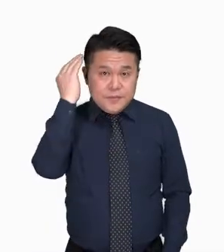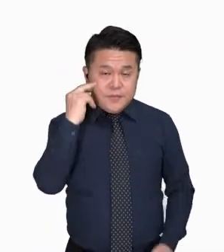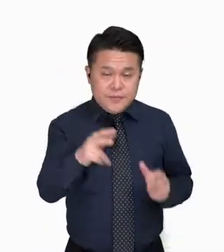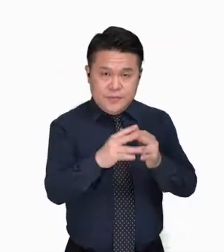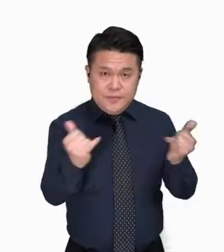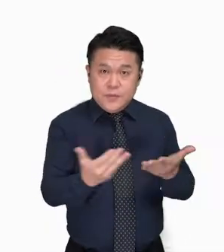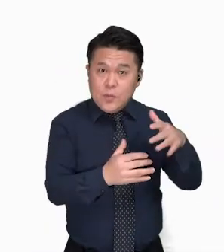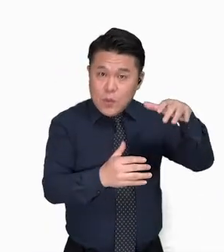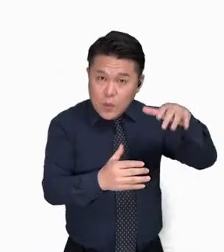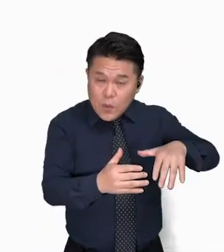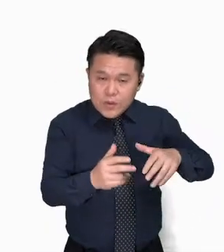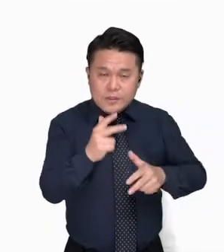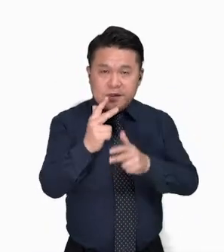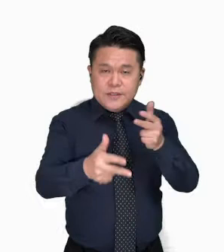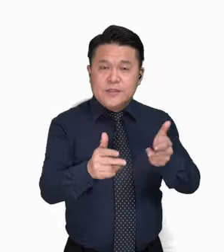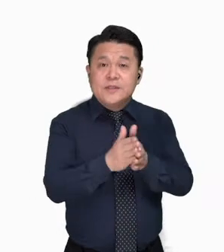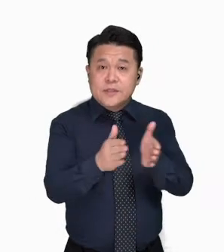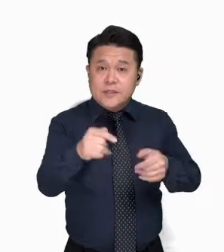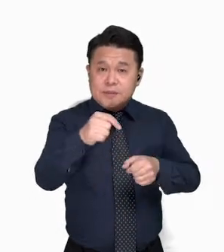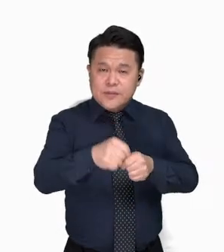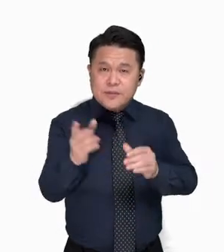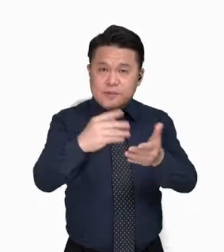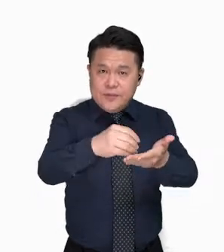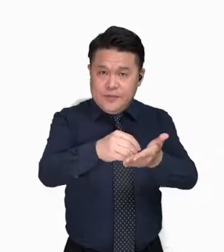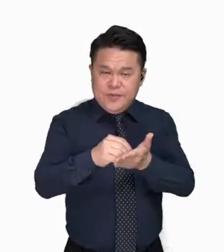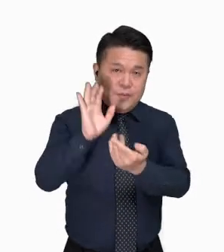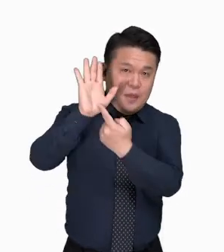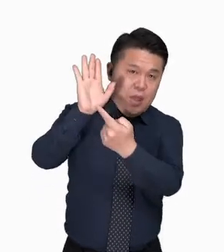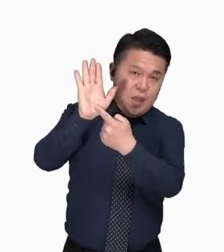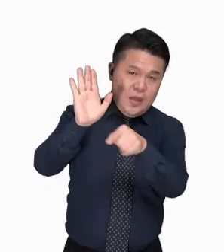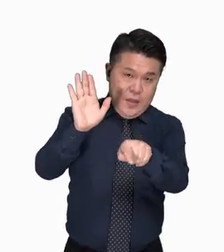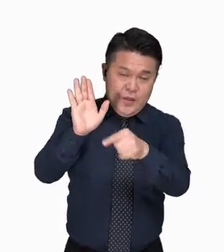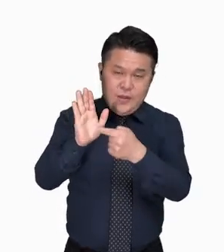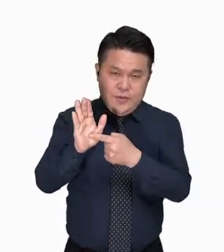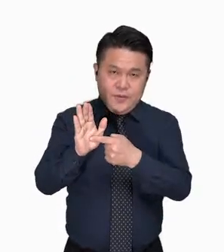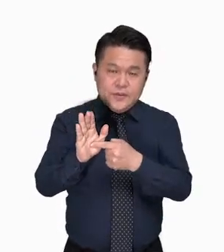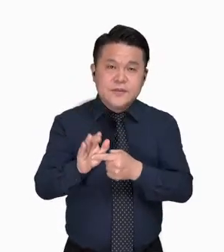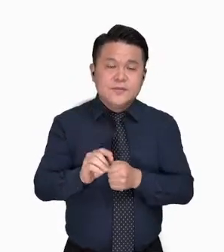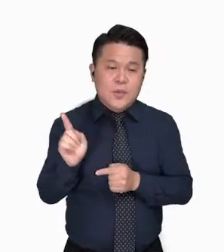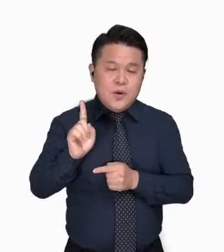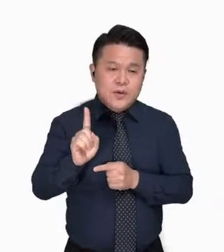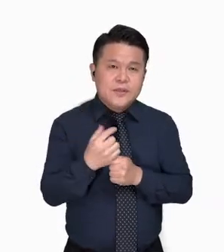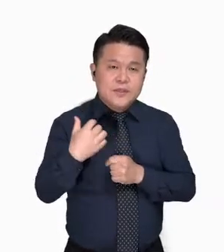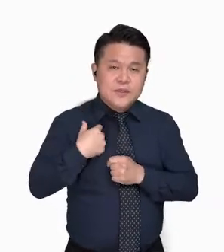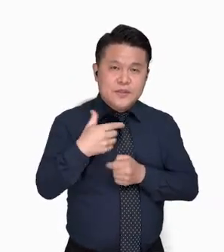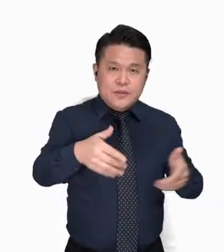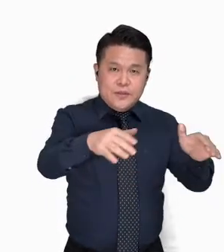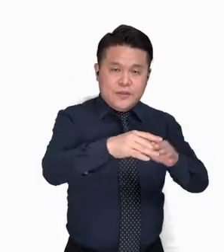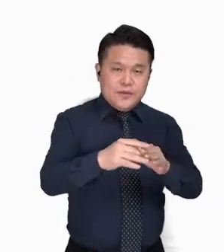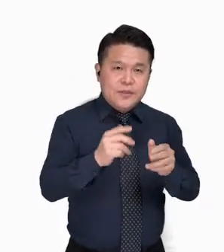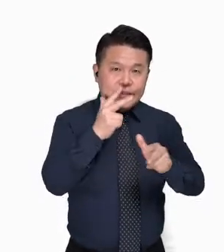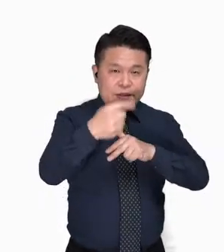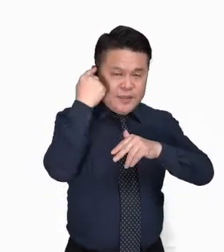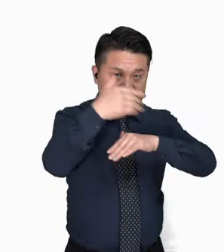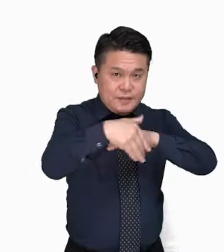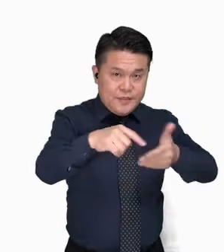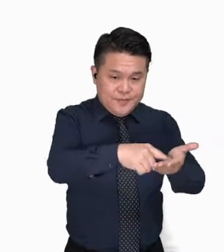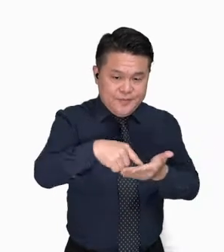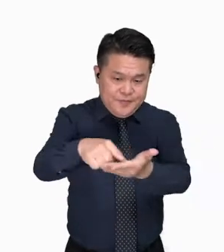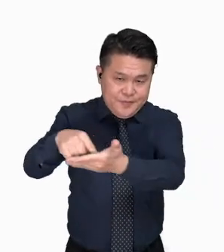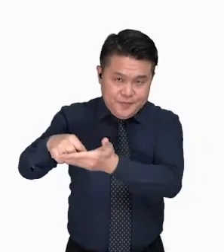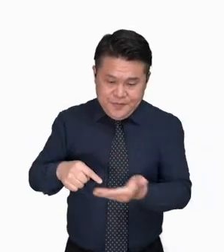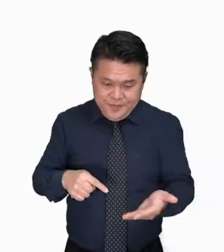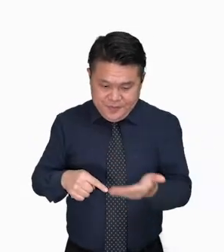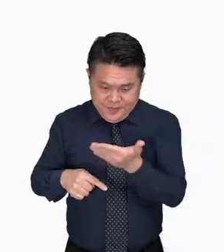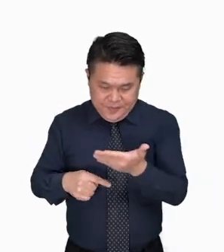먼저 한국장애인개발원은 사업을 진행할 모집 공고를 통해 수행기관의 사업 제안서를 접수하게 됩니다.